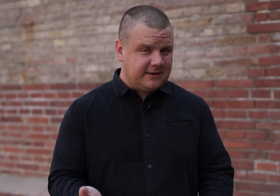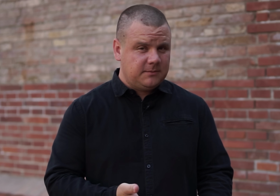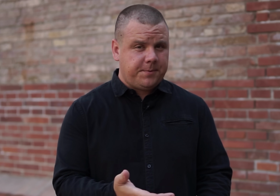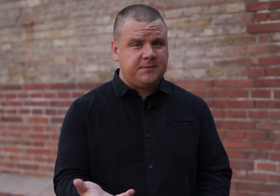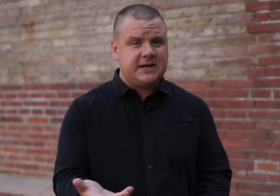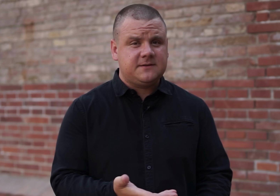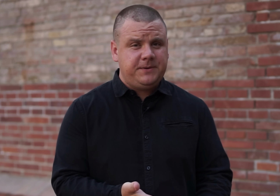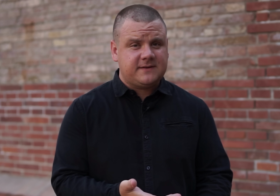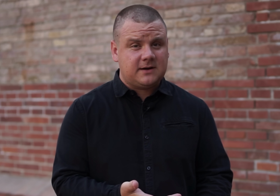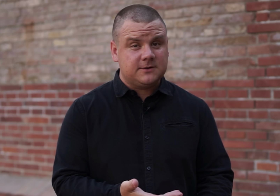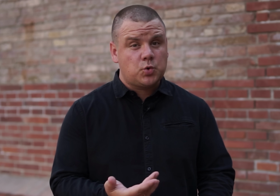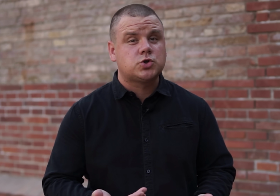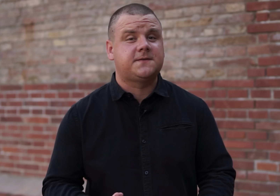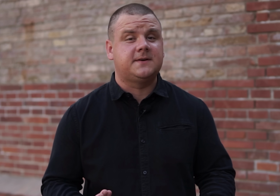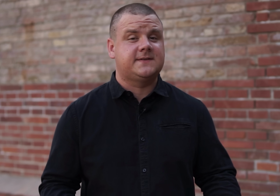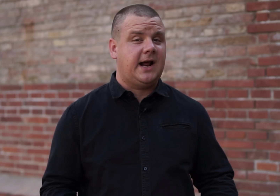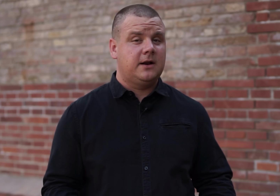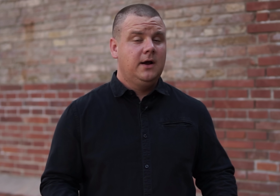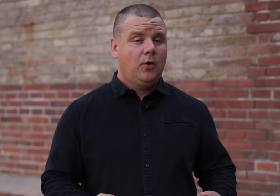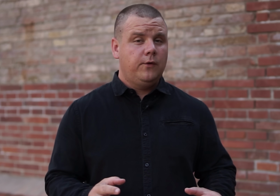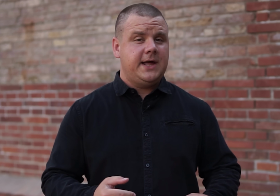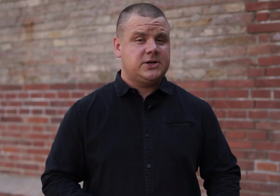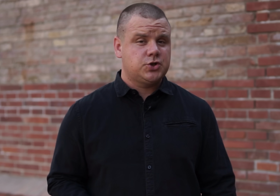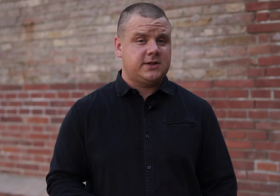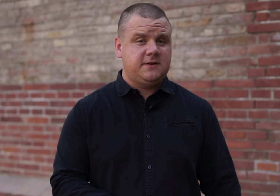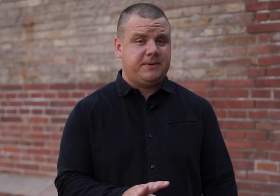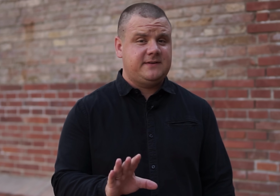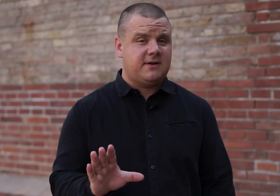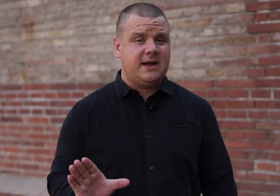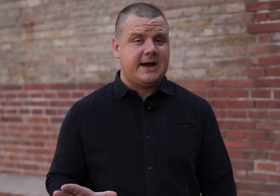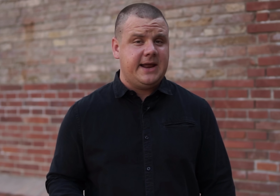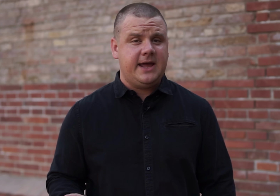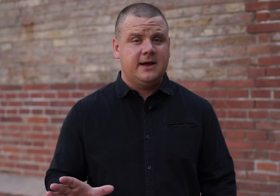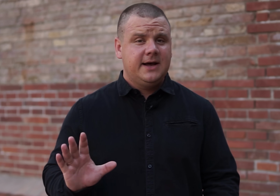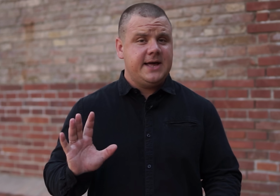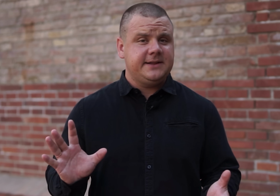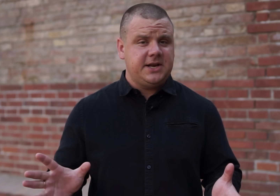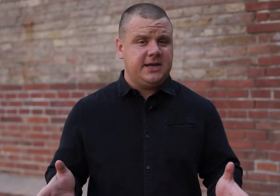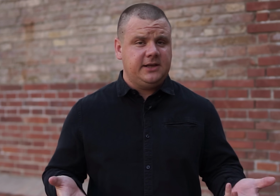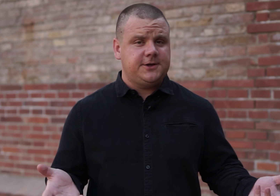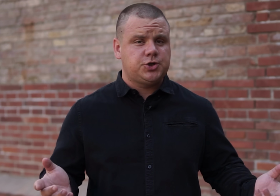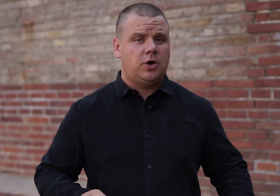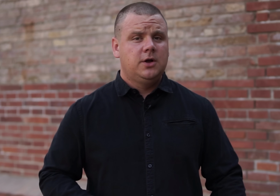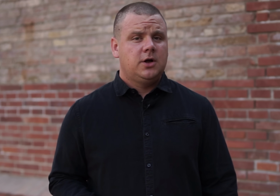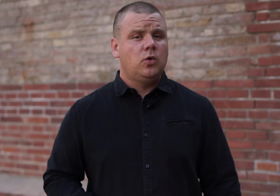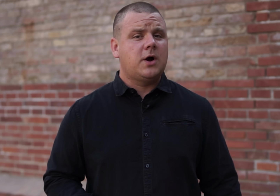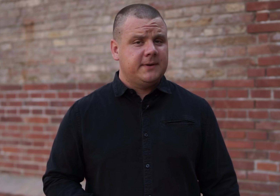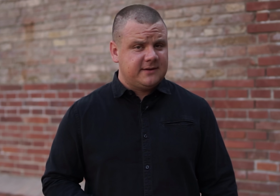Я хотел бы посмотреть список дружественных стран. Уверен, что это типа Северной Кореи, Эритрии и